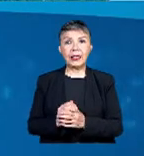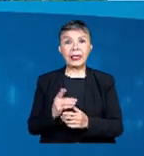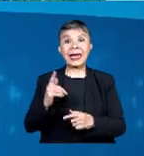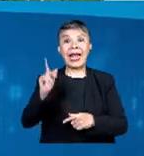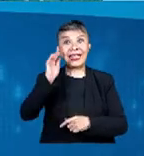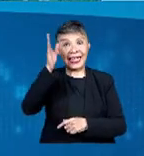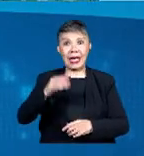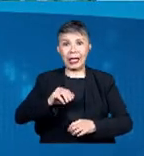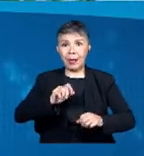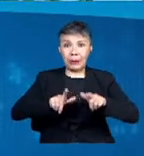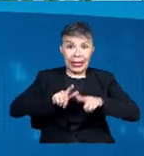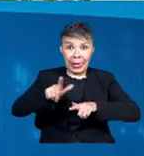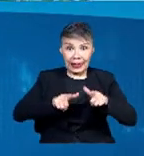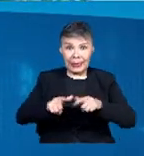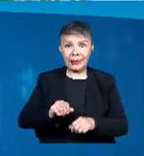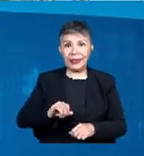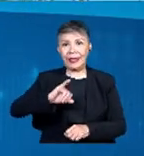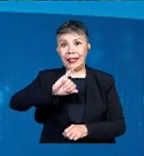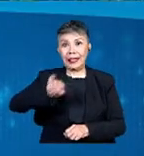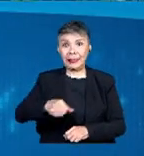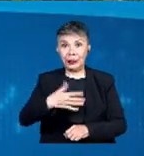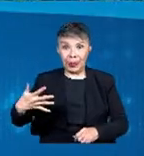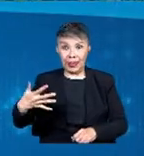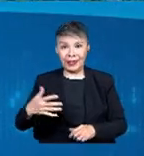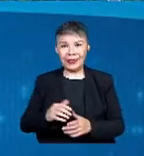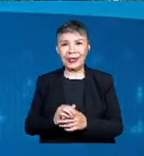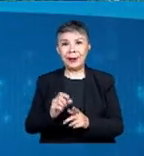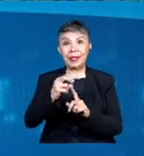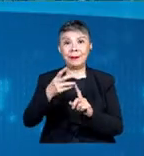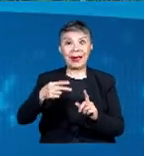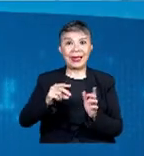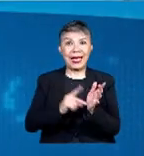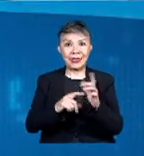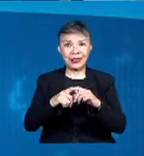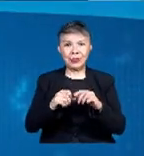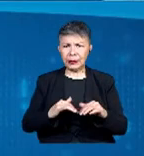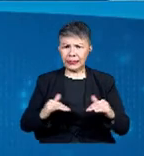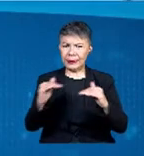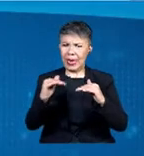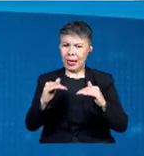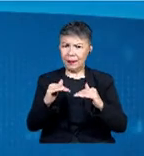akan bertanding di Peparnas ini juga sama. Jadi